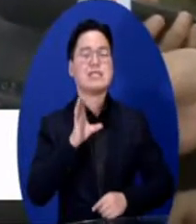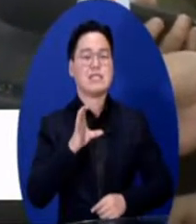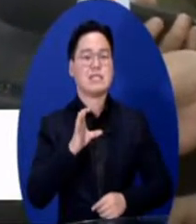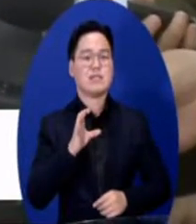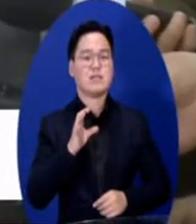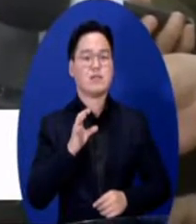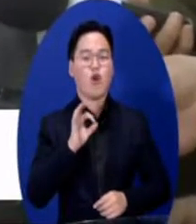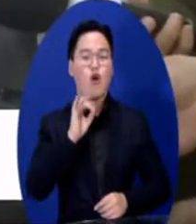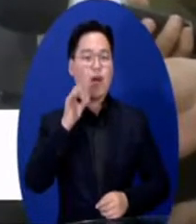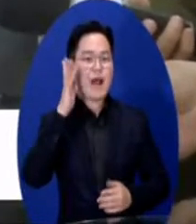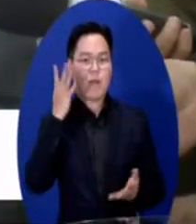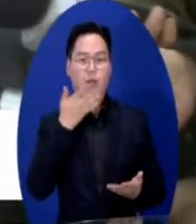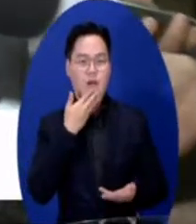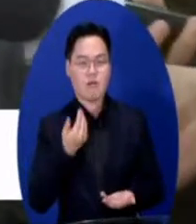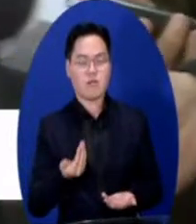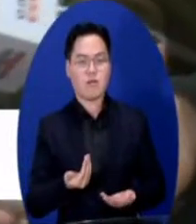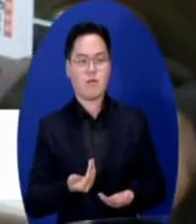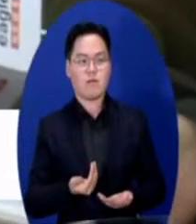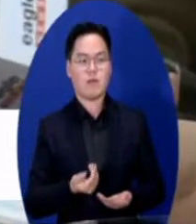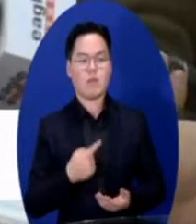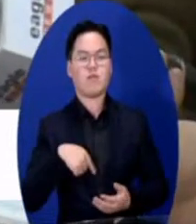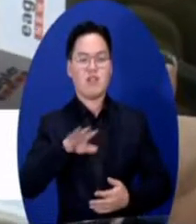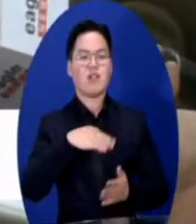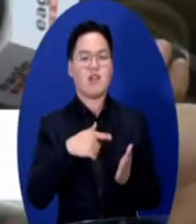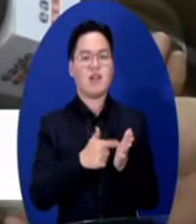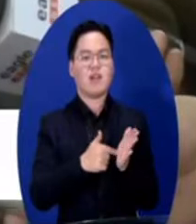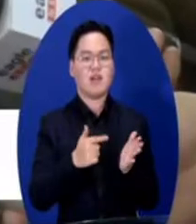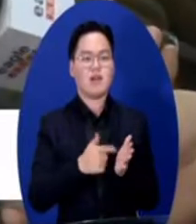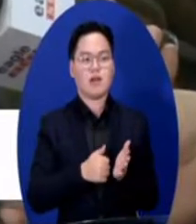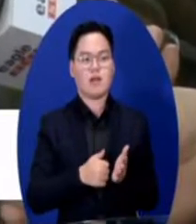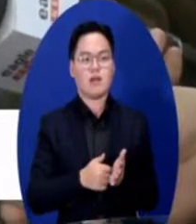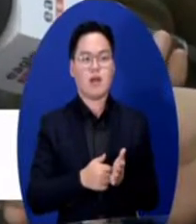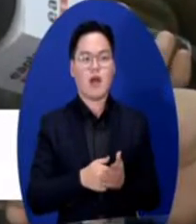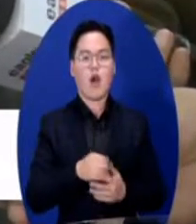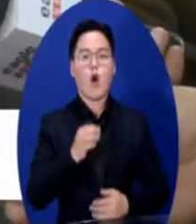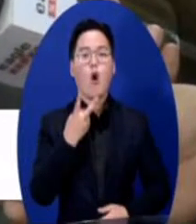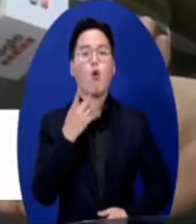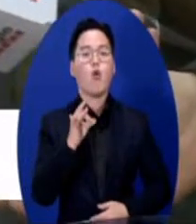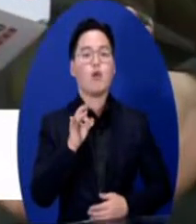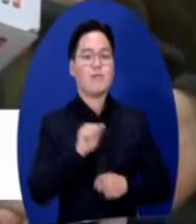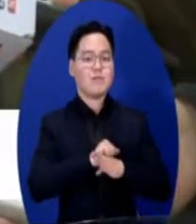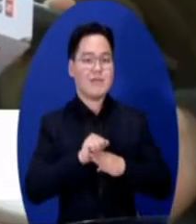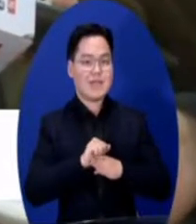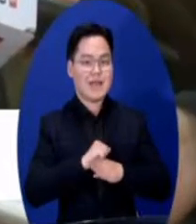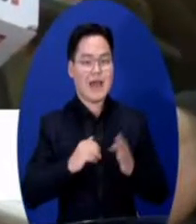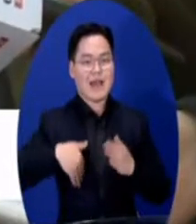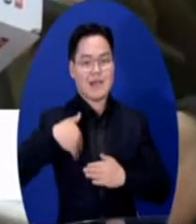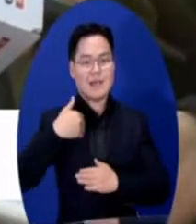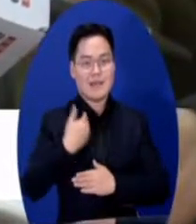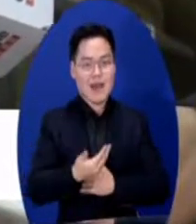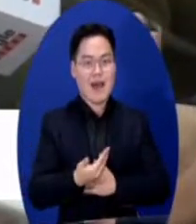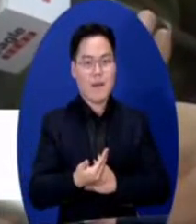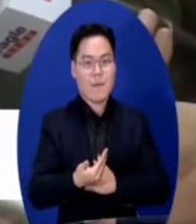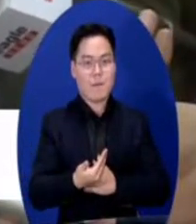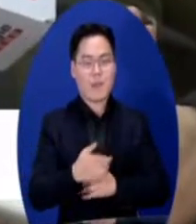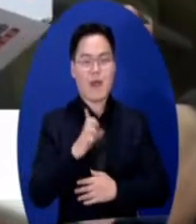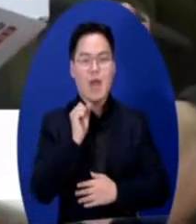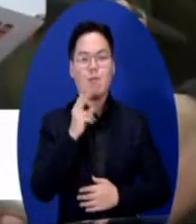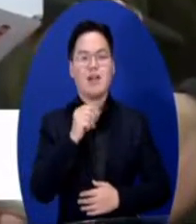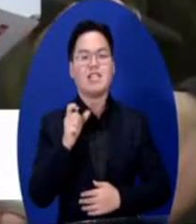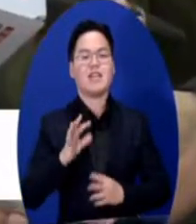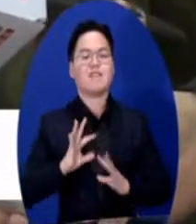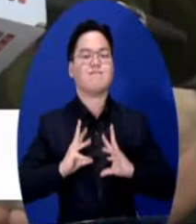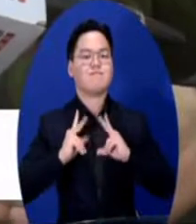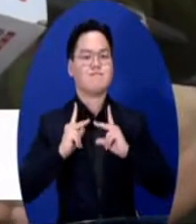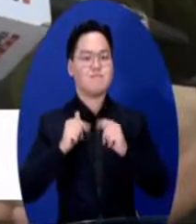Тийм учраас тэр үндсэн сайжруулалт хийх юм бол бид үр бэлт хэрэгтэй болж байгаа. Үрээ бэлтээ тэгээд дараачаар нь одоо